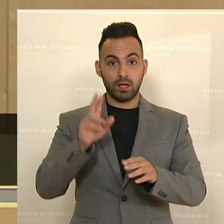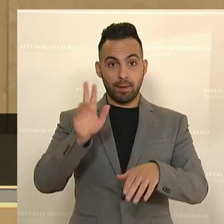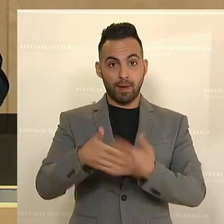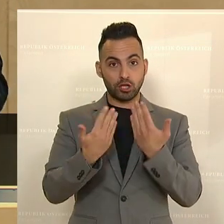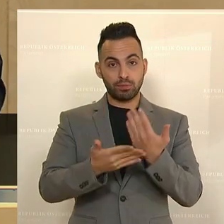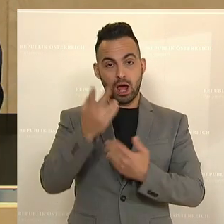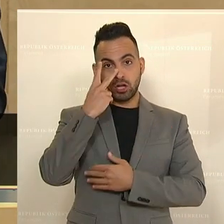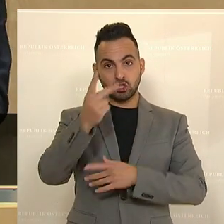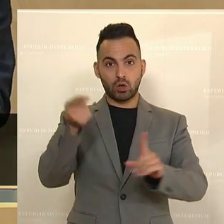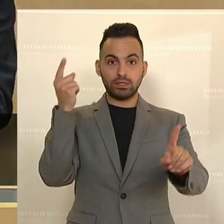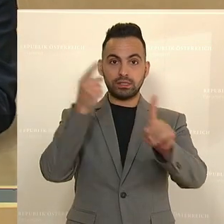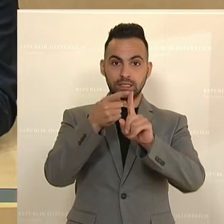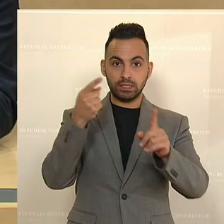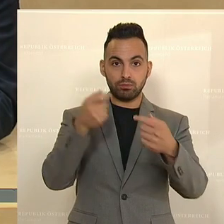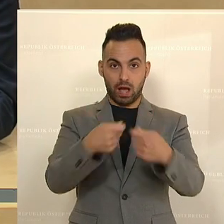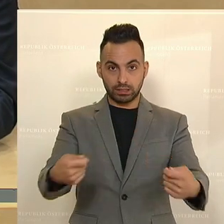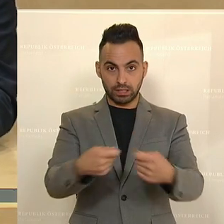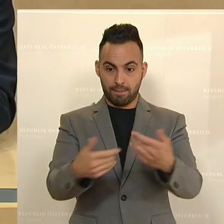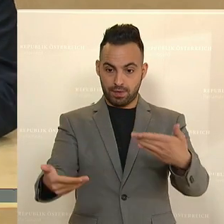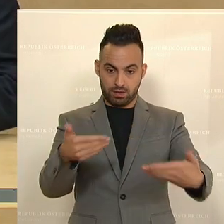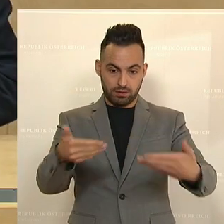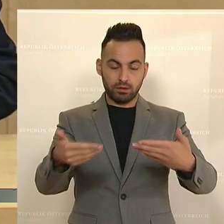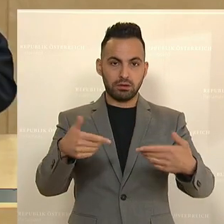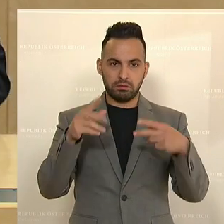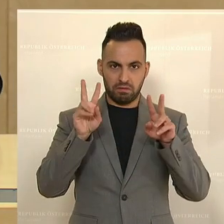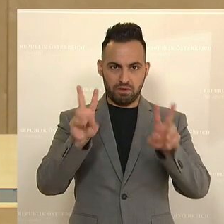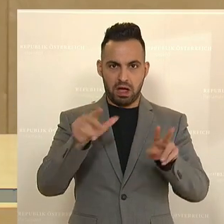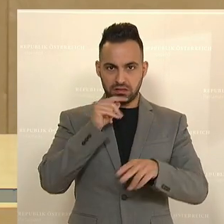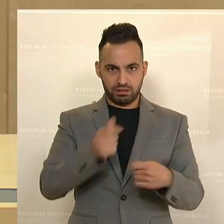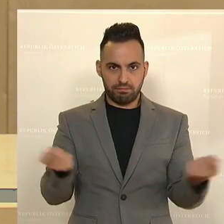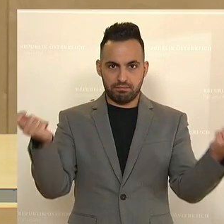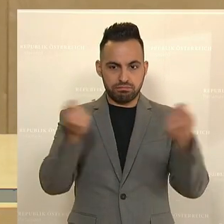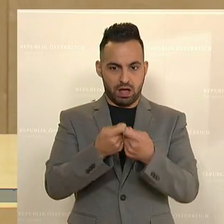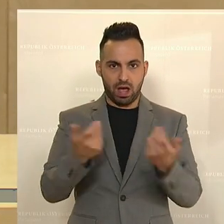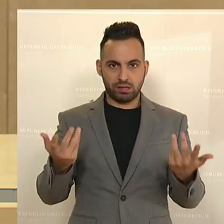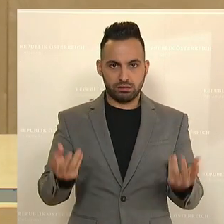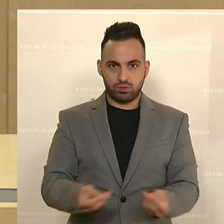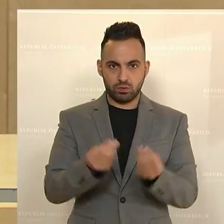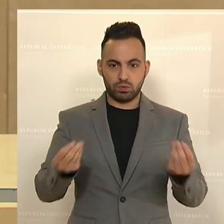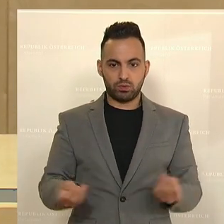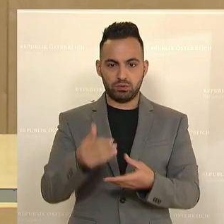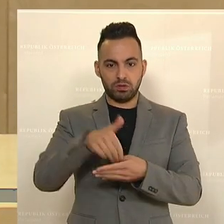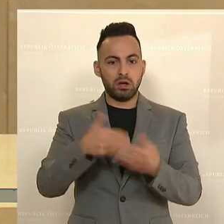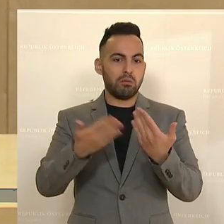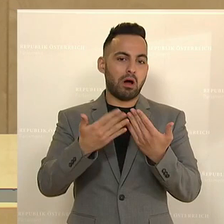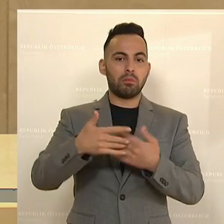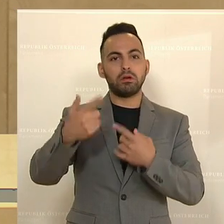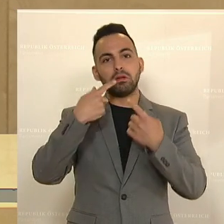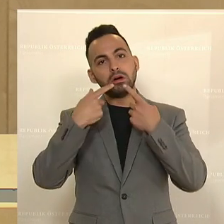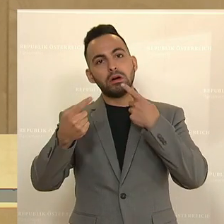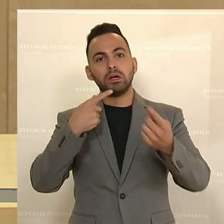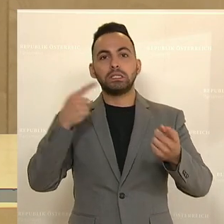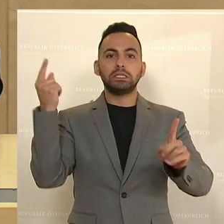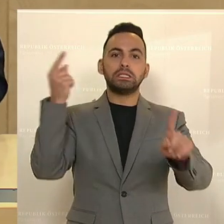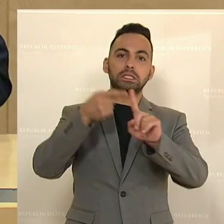Maßnahmen anschauen, dann muss ich sagen, dann werden die nicht wirklich gerecht, wenn da dann von Zielen gesprochen wird, dass